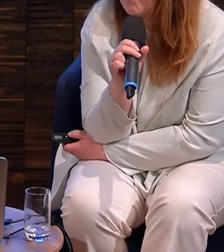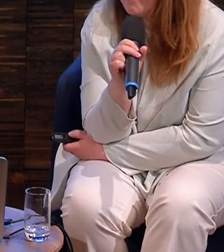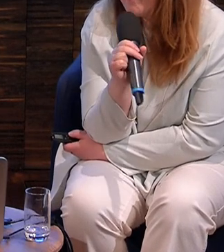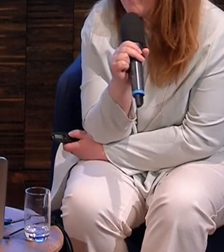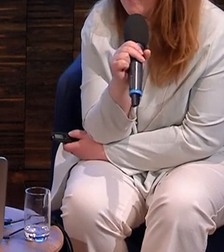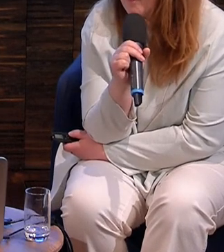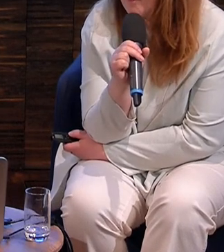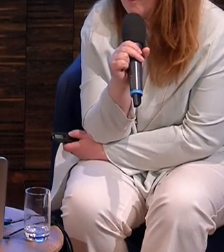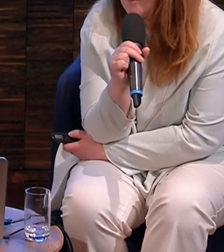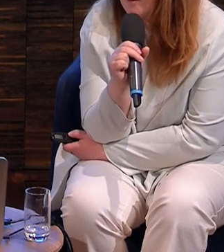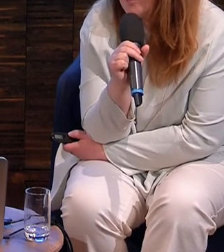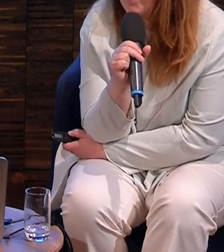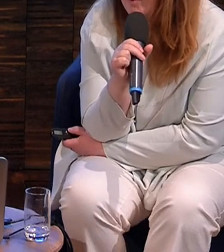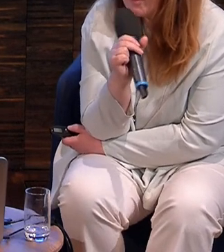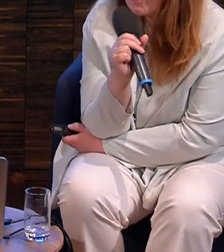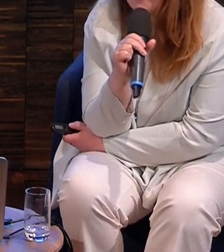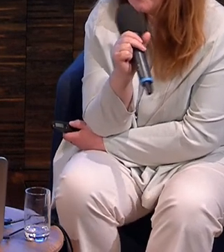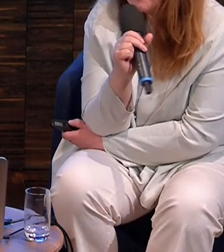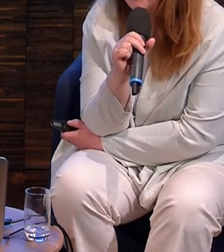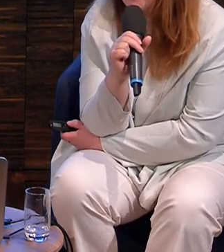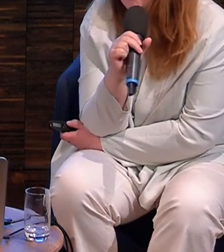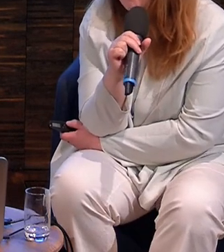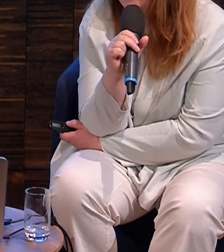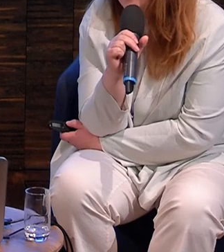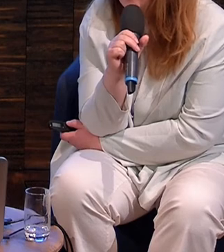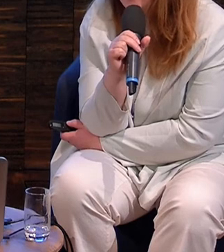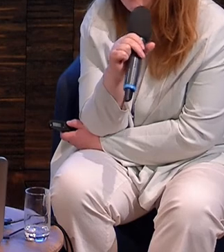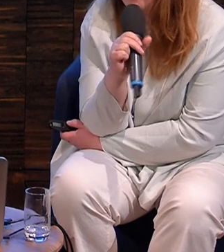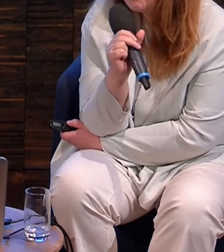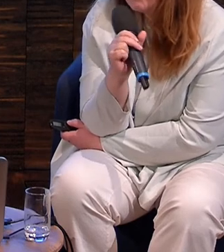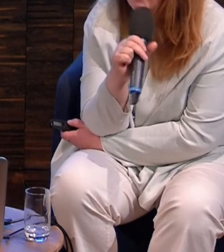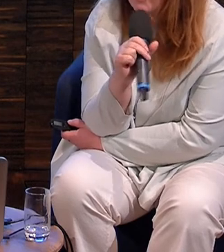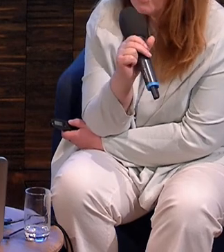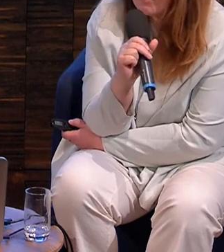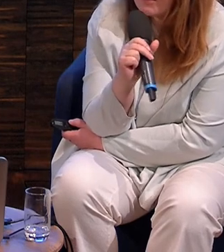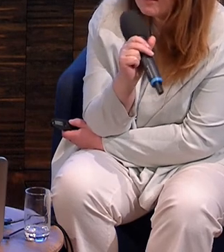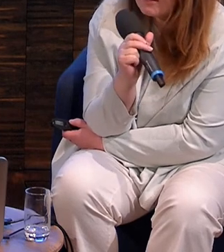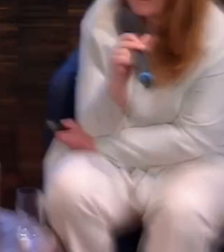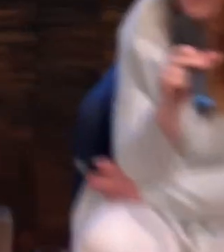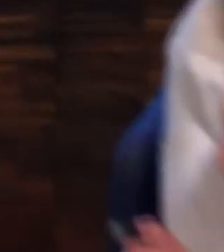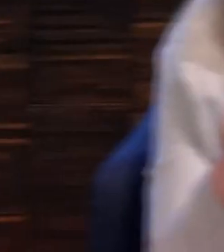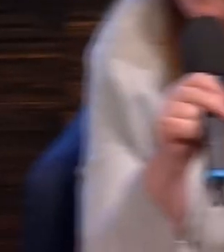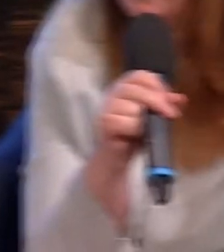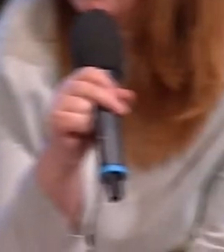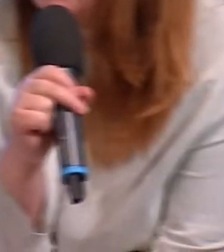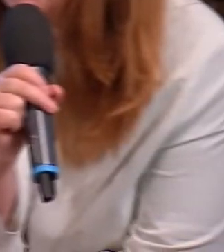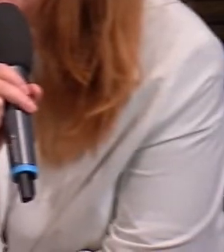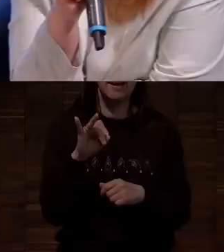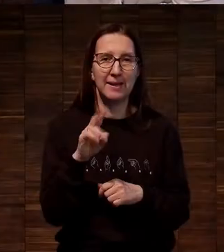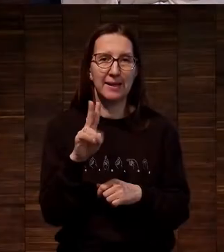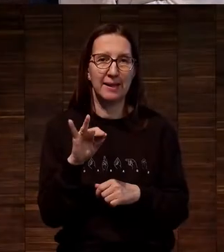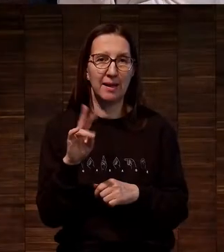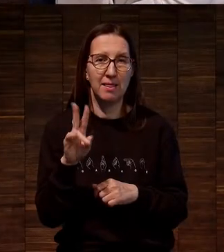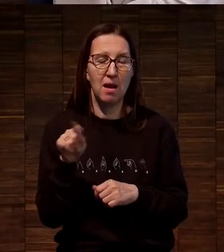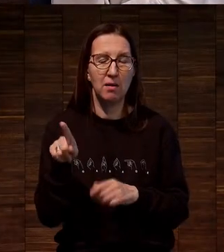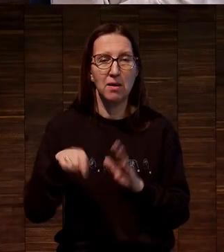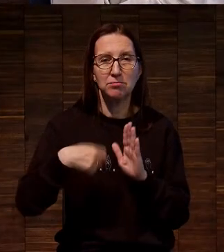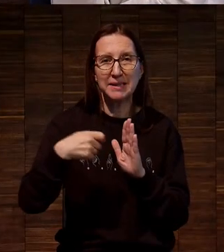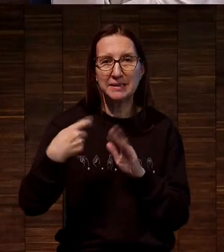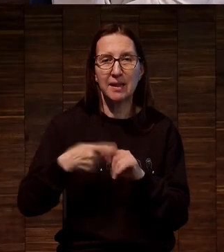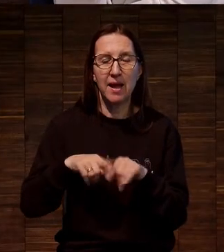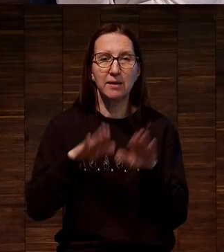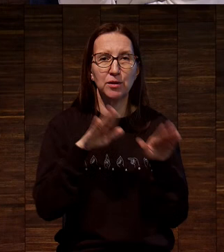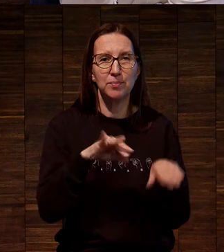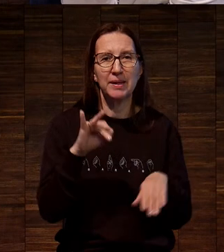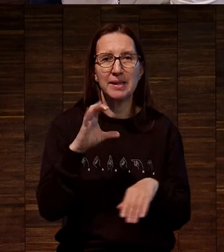проект... это был показ фильма художницы Марии Заикиной, которая сняла этот проект в